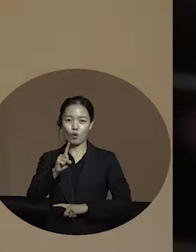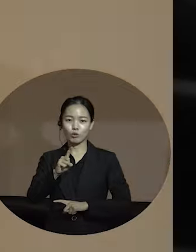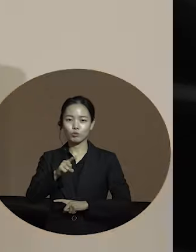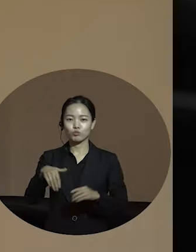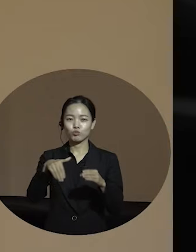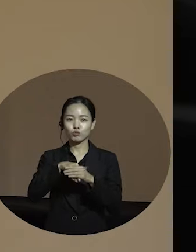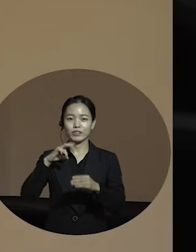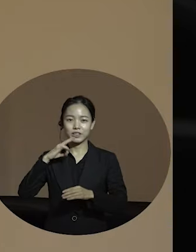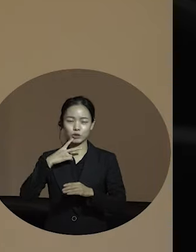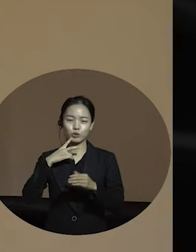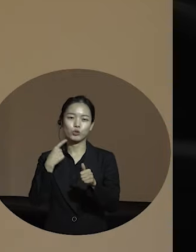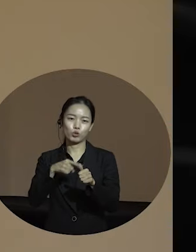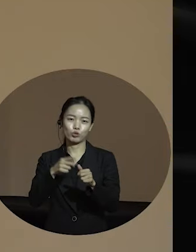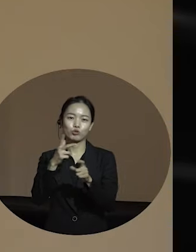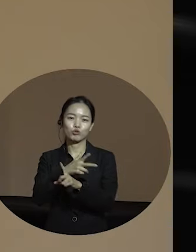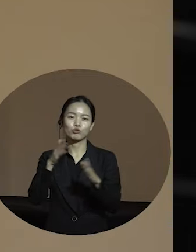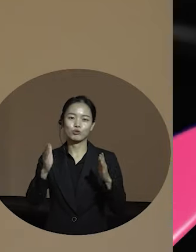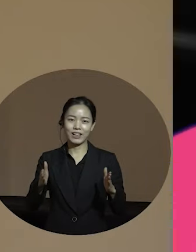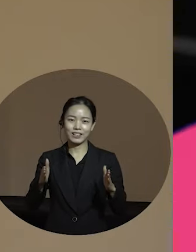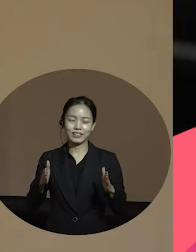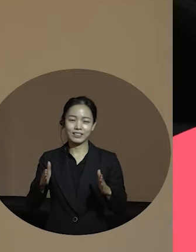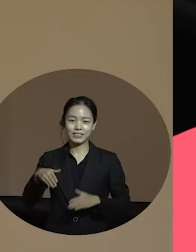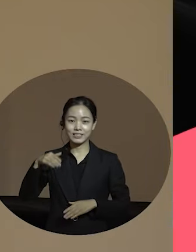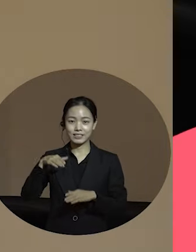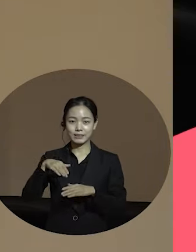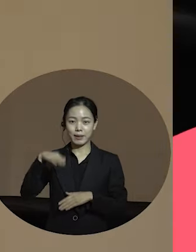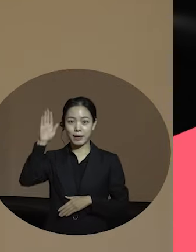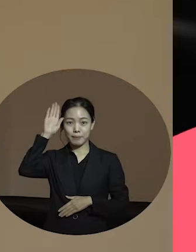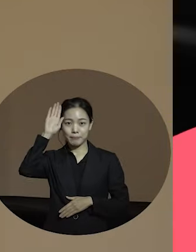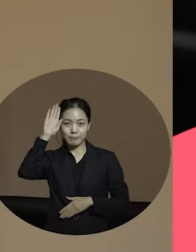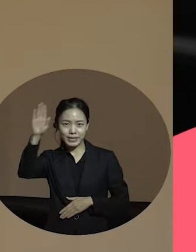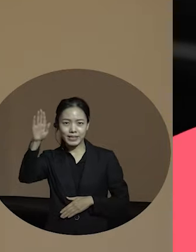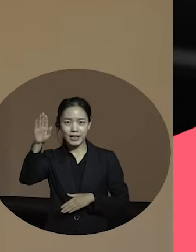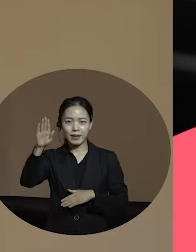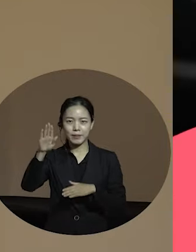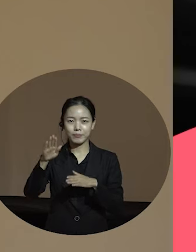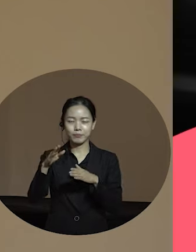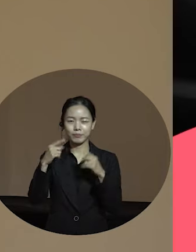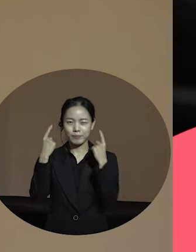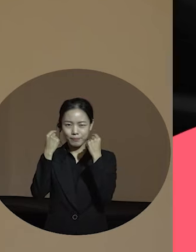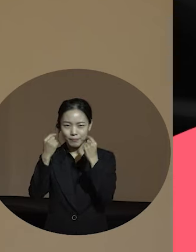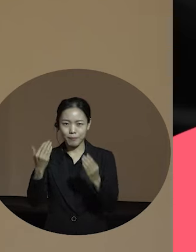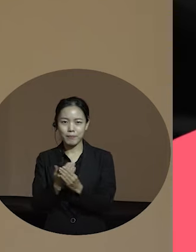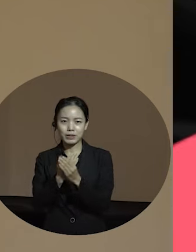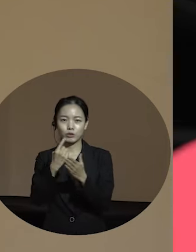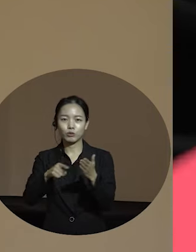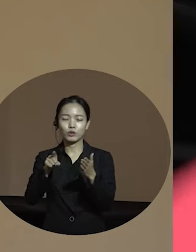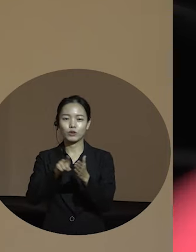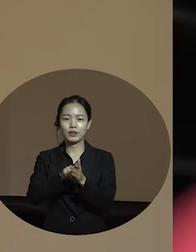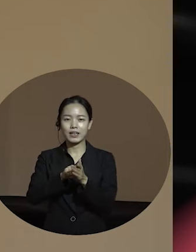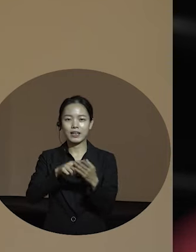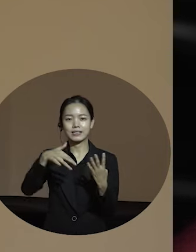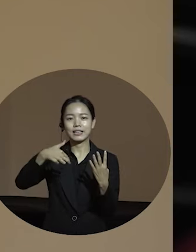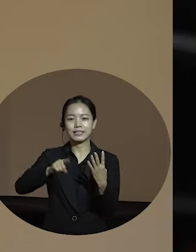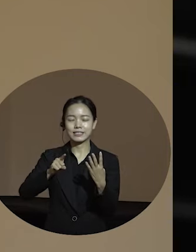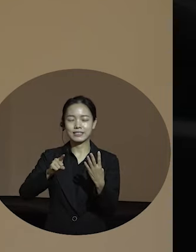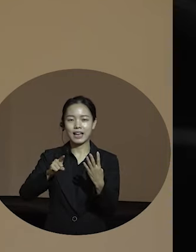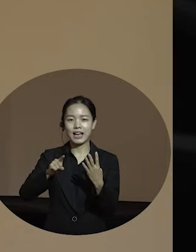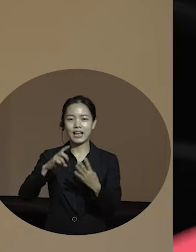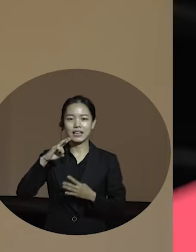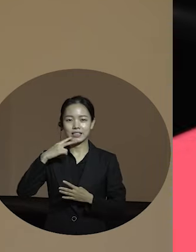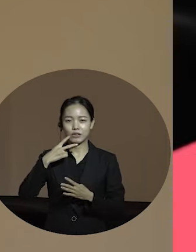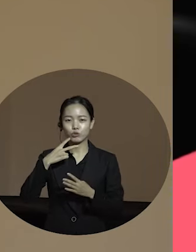교육으로 여는 내일, 지속가능한 미래를 주제로 문화예술 교육 국제 포럼, 제4차 미래 문화예술 교육 포럼,